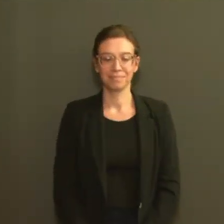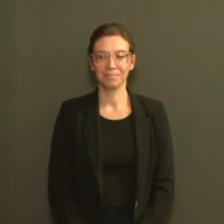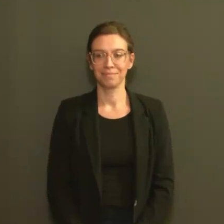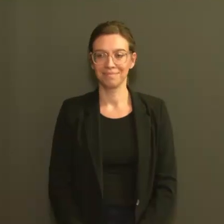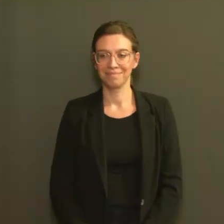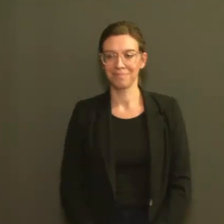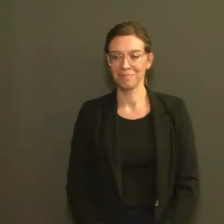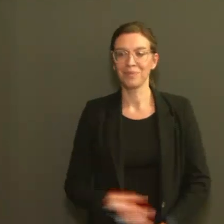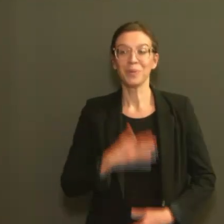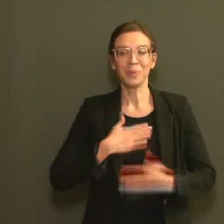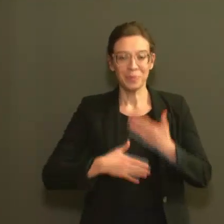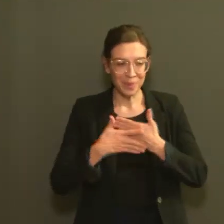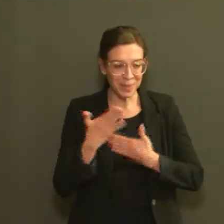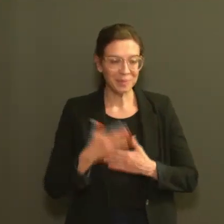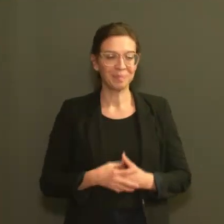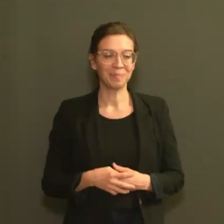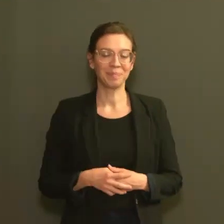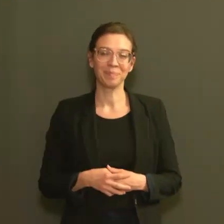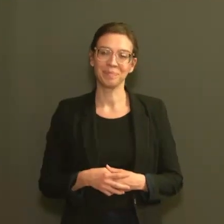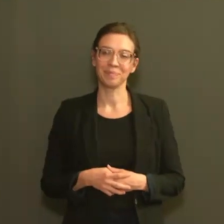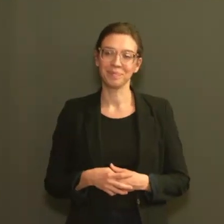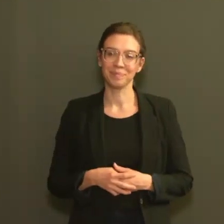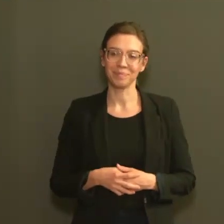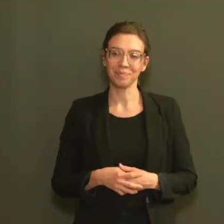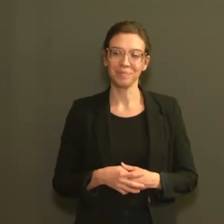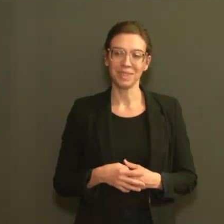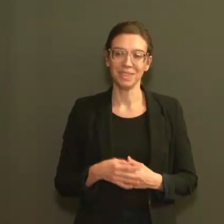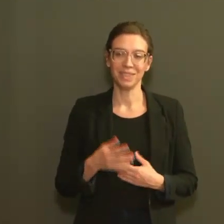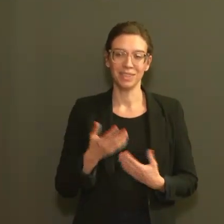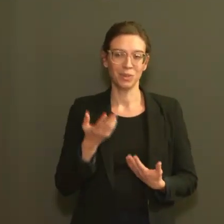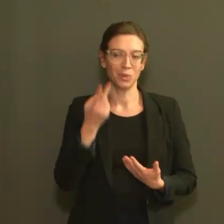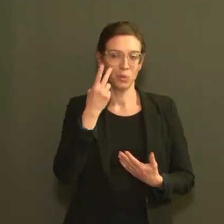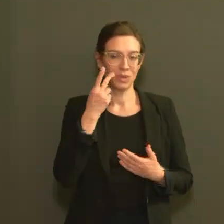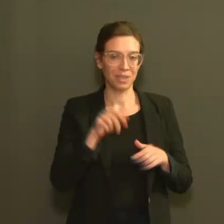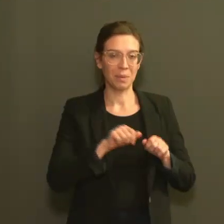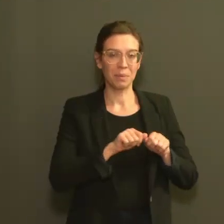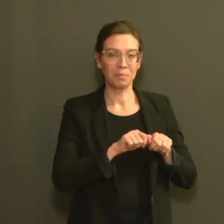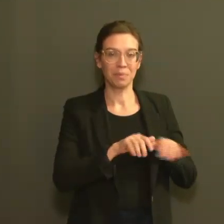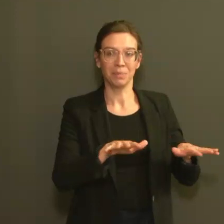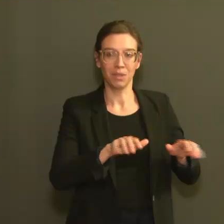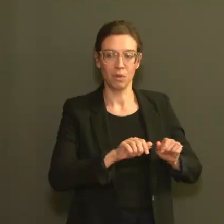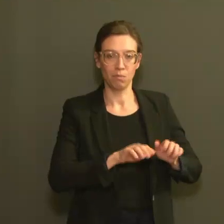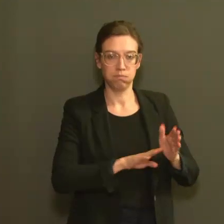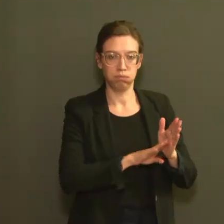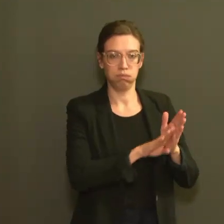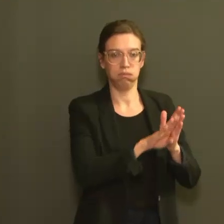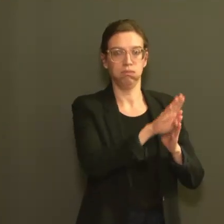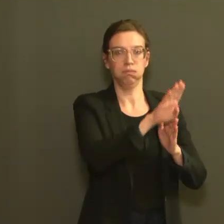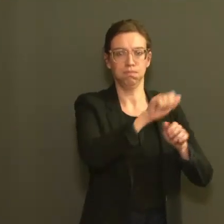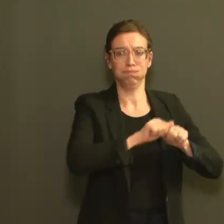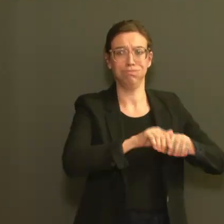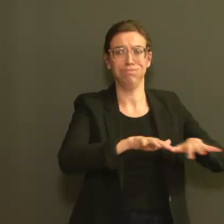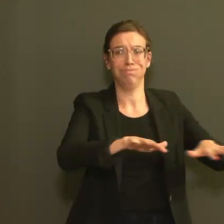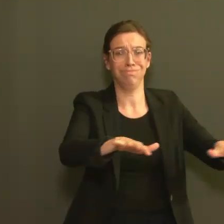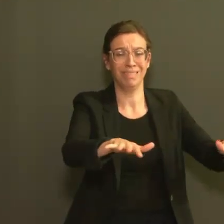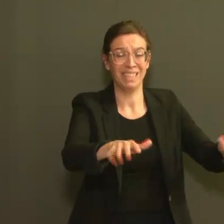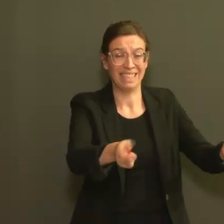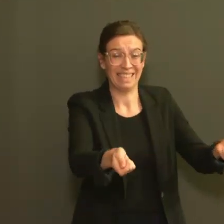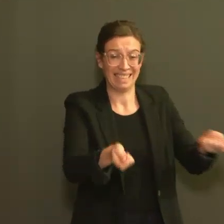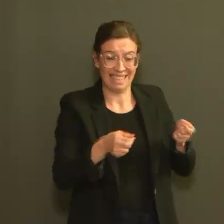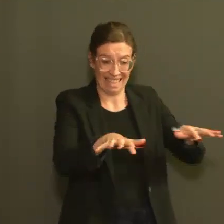Goedemorgen. We kunnen de transitie van het virus enkel afremmen als we de maatregelen beschouwen als